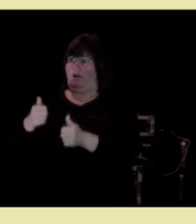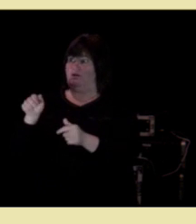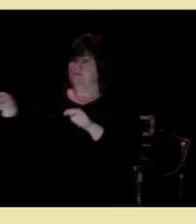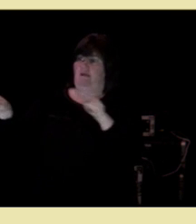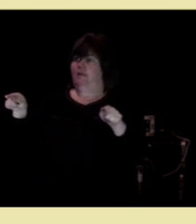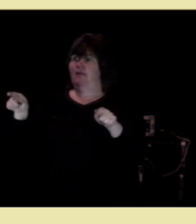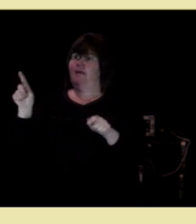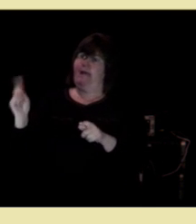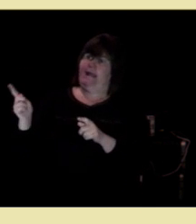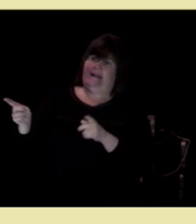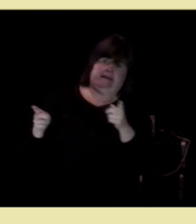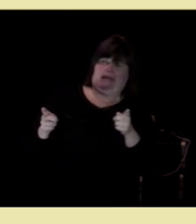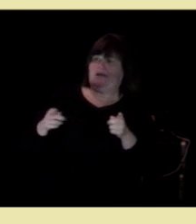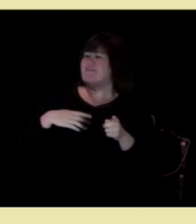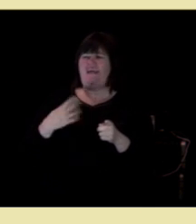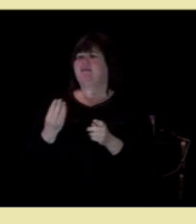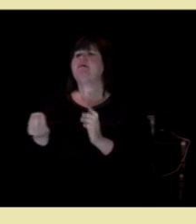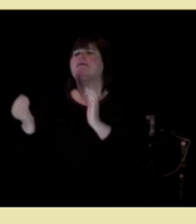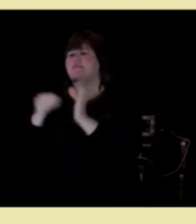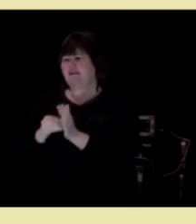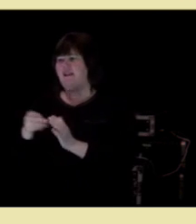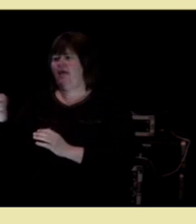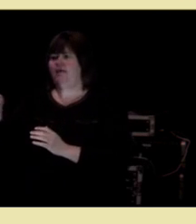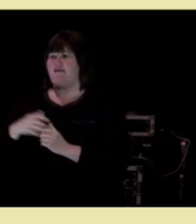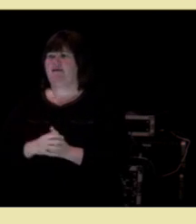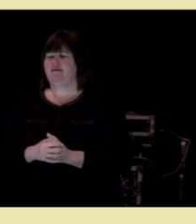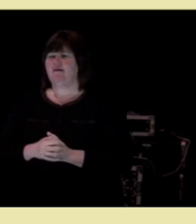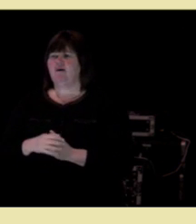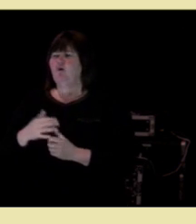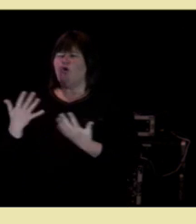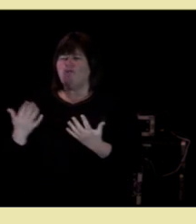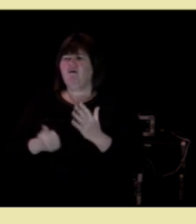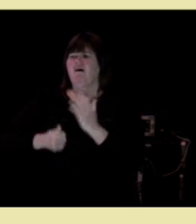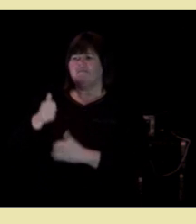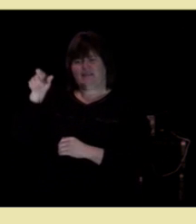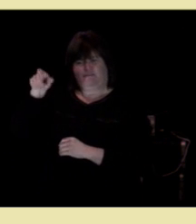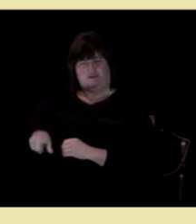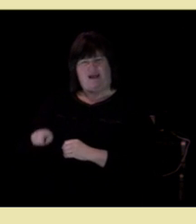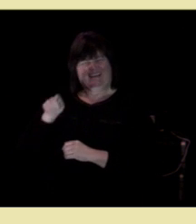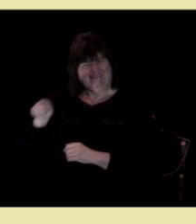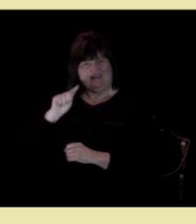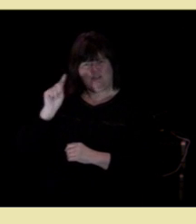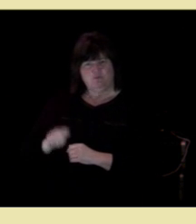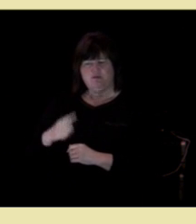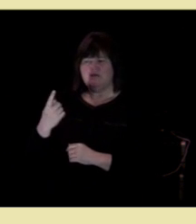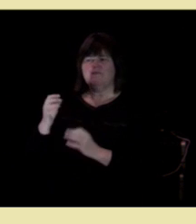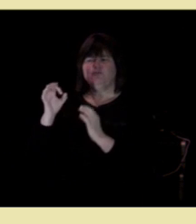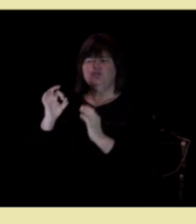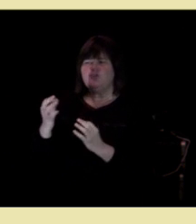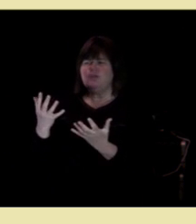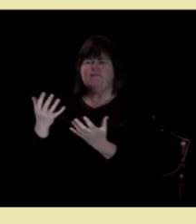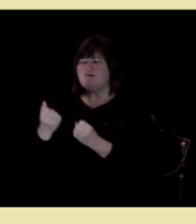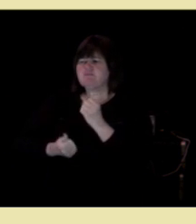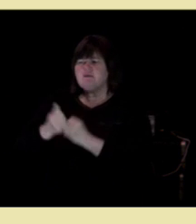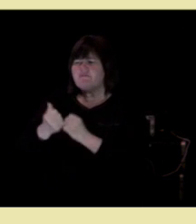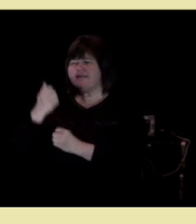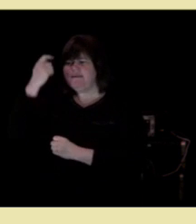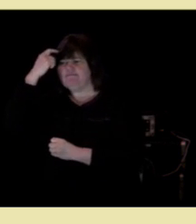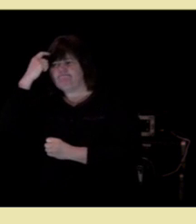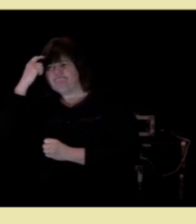Så hva viktig for deg spørsmålet tydeliggjør hva som faktisk viktig anliggende for den enkelte